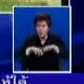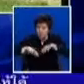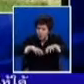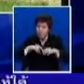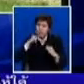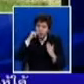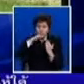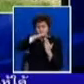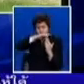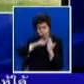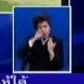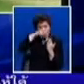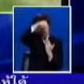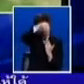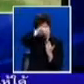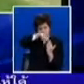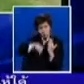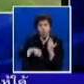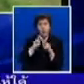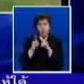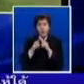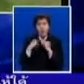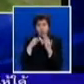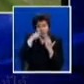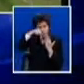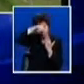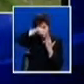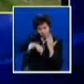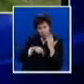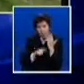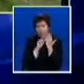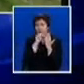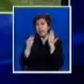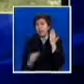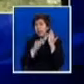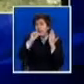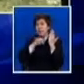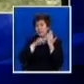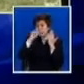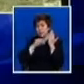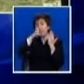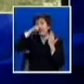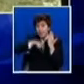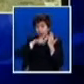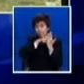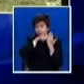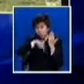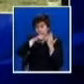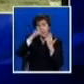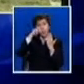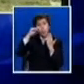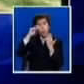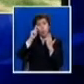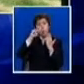ไม่ให้ภูมิภาคนี้ก็คือปลายน้ำที่อยู่ในเอเชียตะวันออกเฉียงใต้ซึ่งรวมทั้งประเทศไทยคือประเทศในลุ่มแม่น้ำโขงนั้น